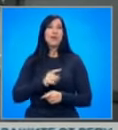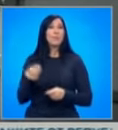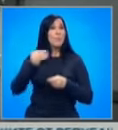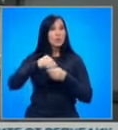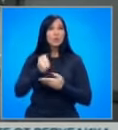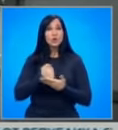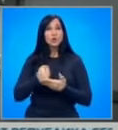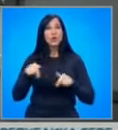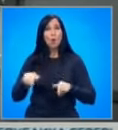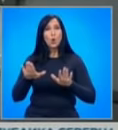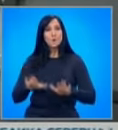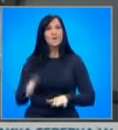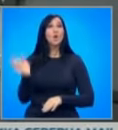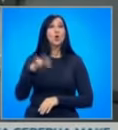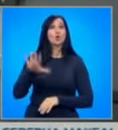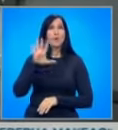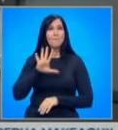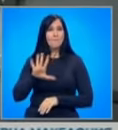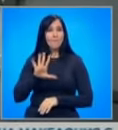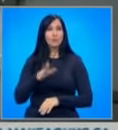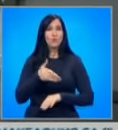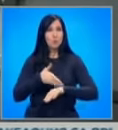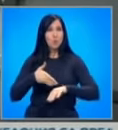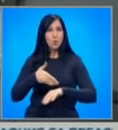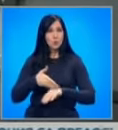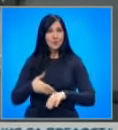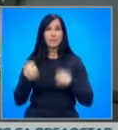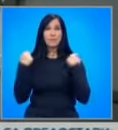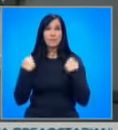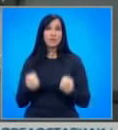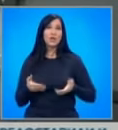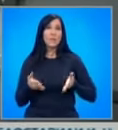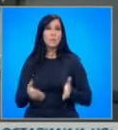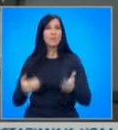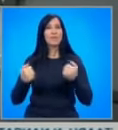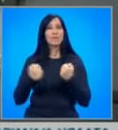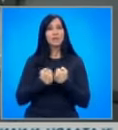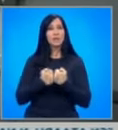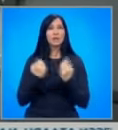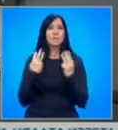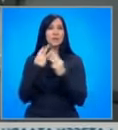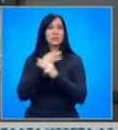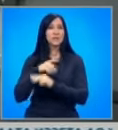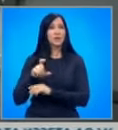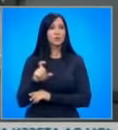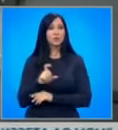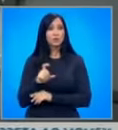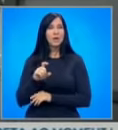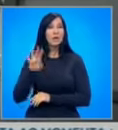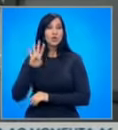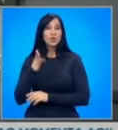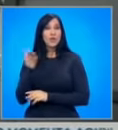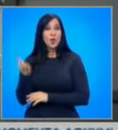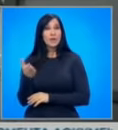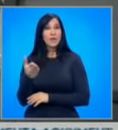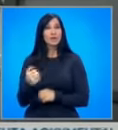тук остават още петима от пострадалите при тежкия пътен инцидент на магистрала Струма. Четирима от